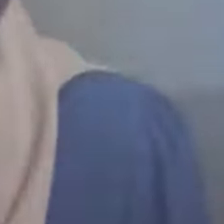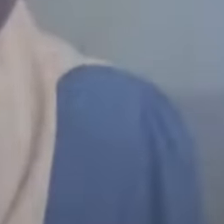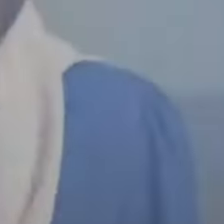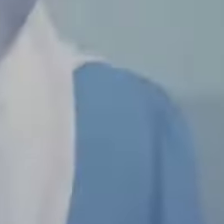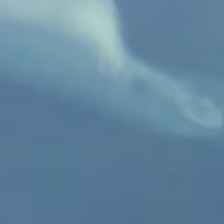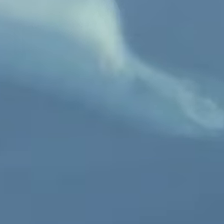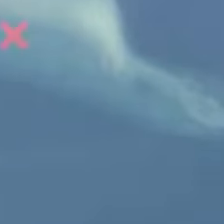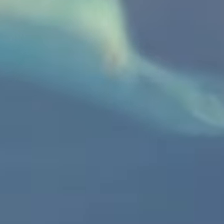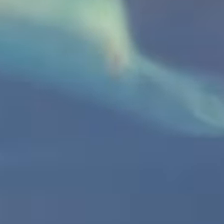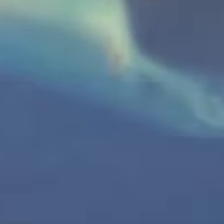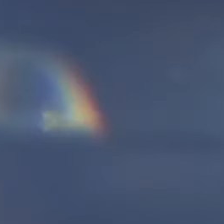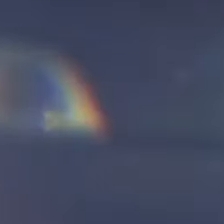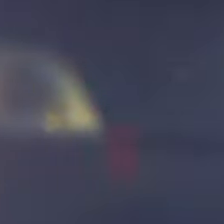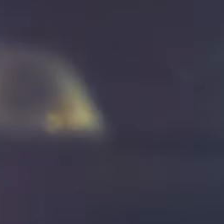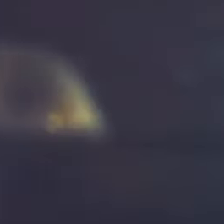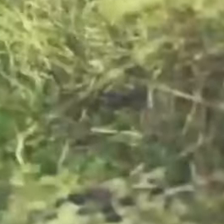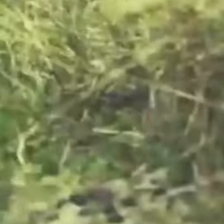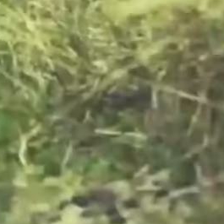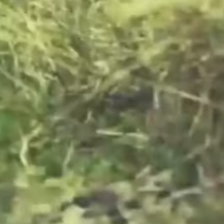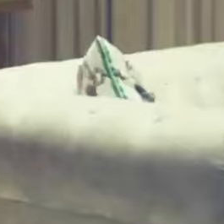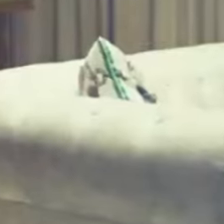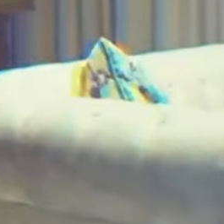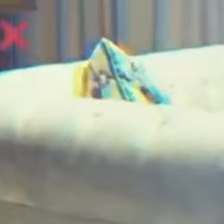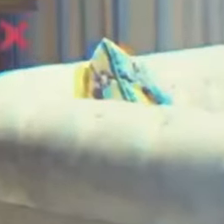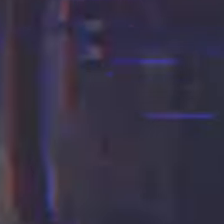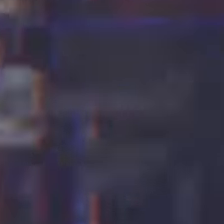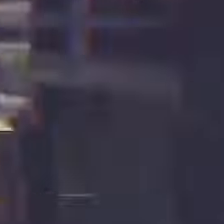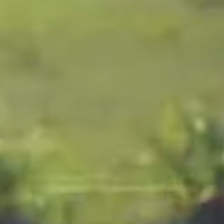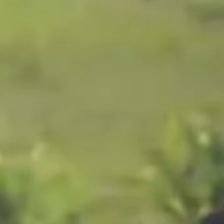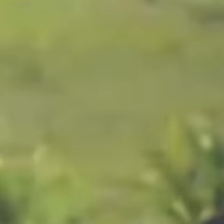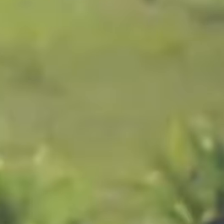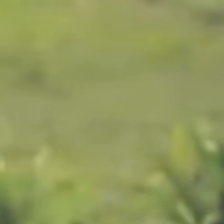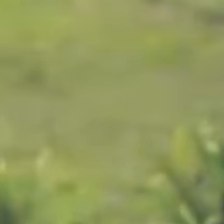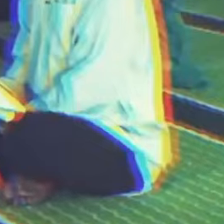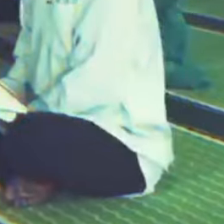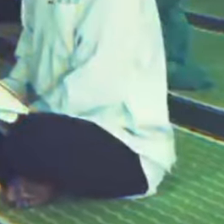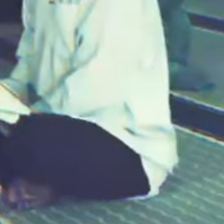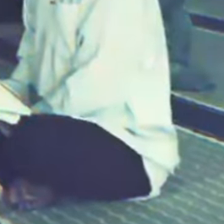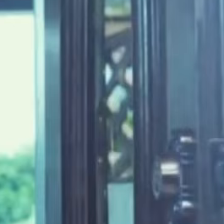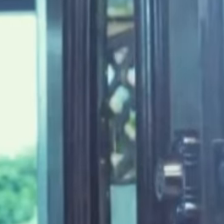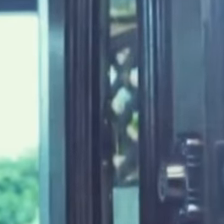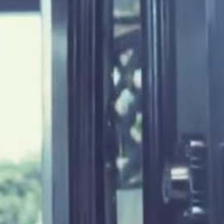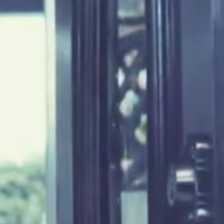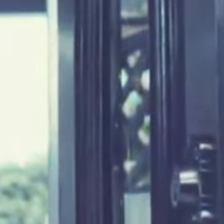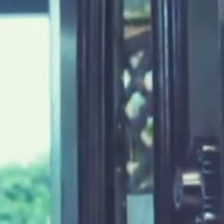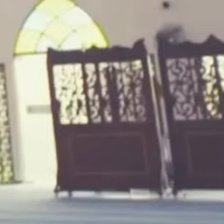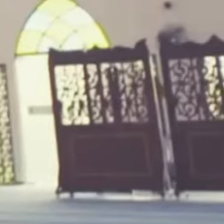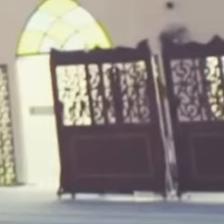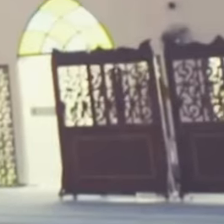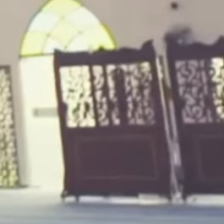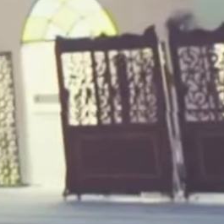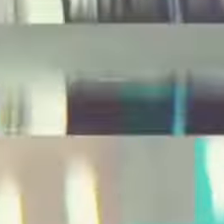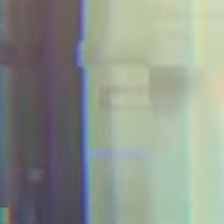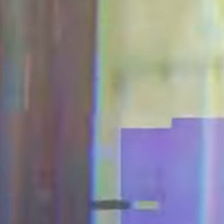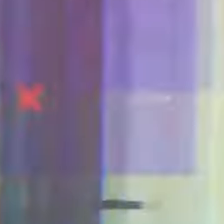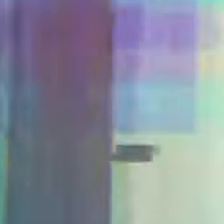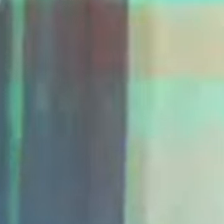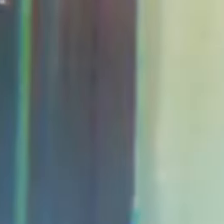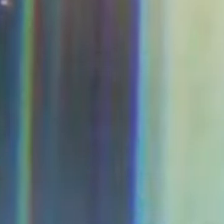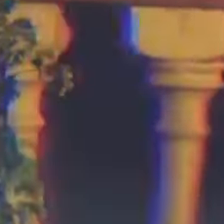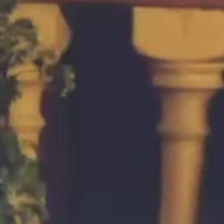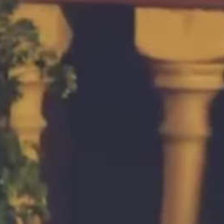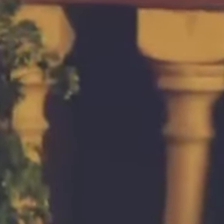Aisyah, mari kita jadikan hari anda di TV1 lebih berkualiti. Aisyah bukan saja AI biasa, tapi teman